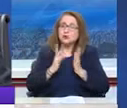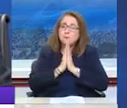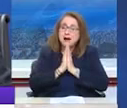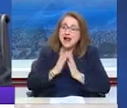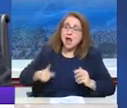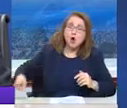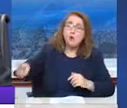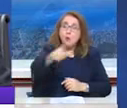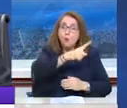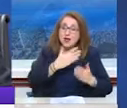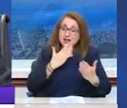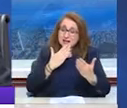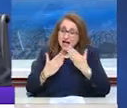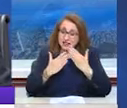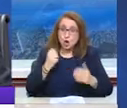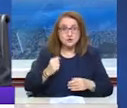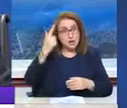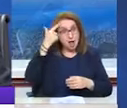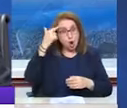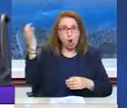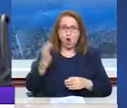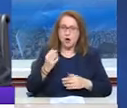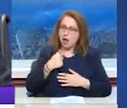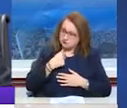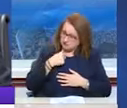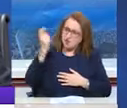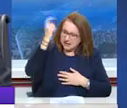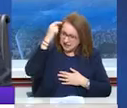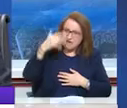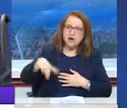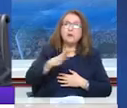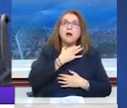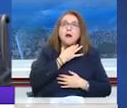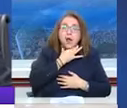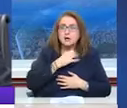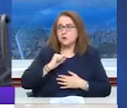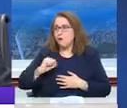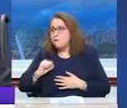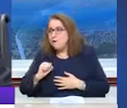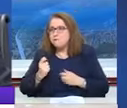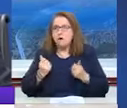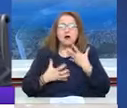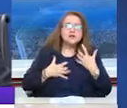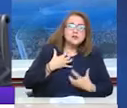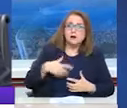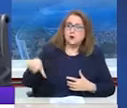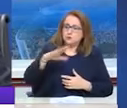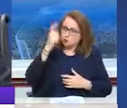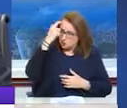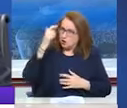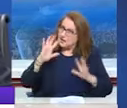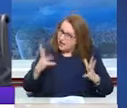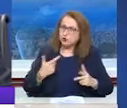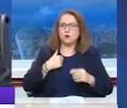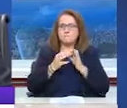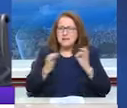όλων. Αντιλαμβανόμαστε τις ανάγκες των ανθρώπων, γι' αυτό είμαστε εδώ, γι' αυτό ανακοινώνουμε διαρκώς καινούργια μέτρα, γι' αυτό